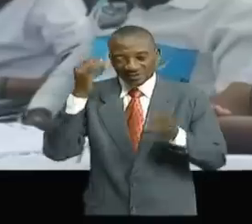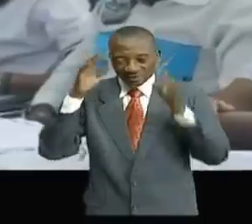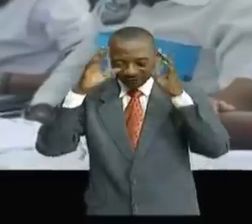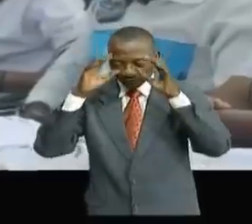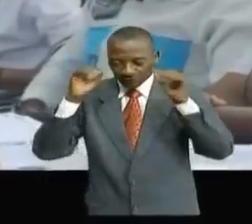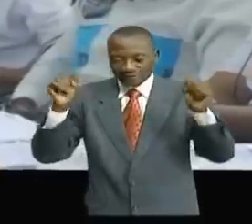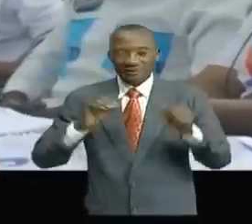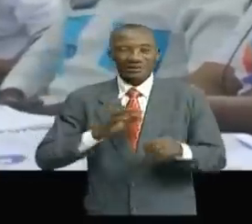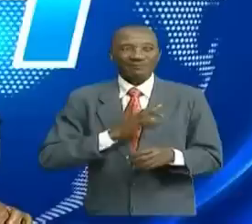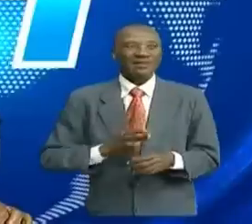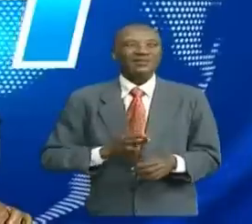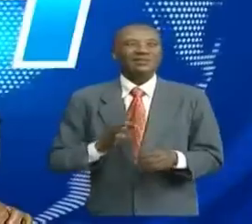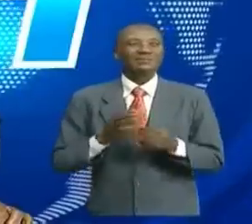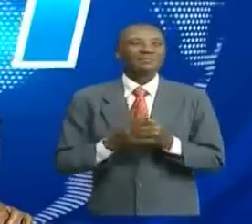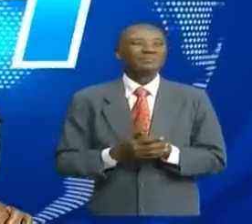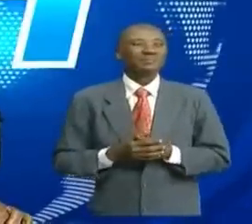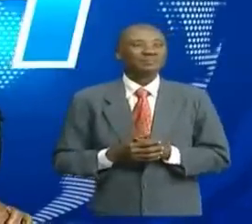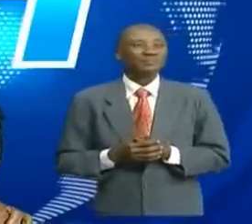décembre 2023.